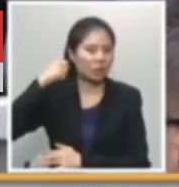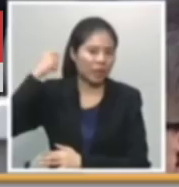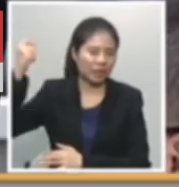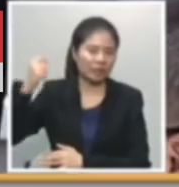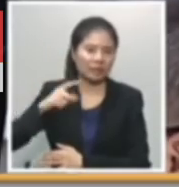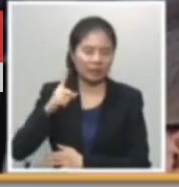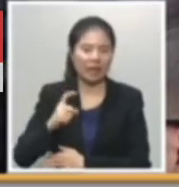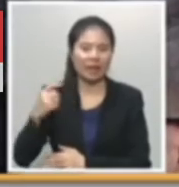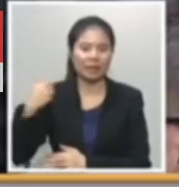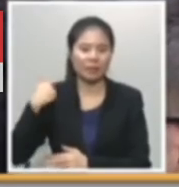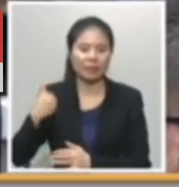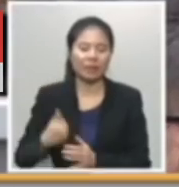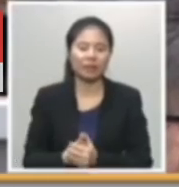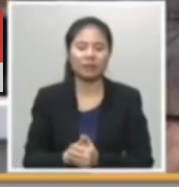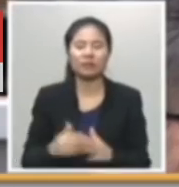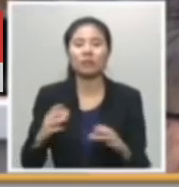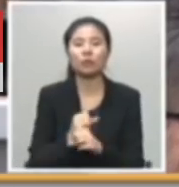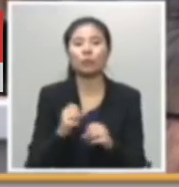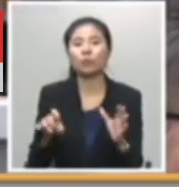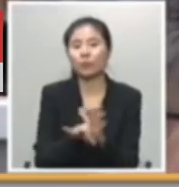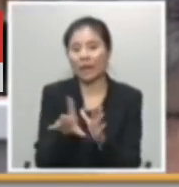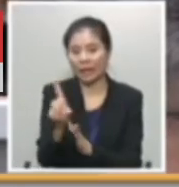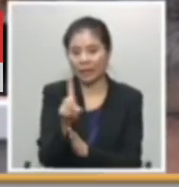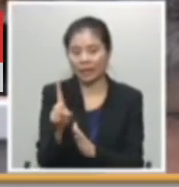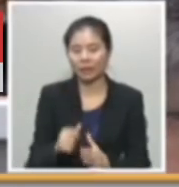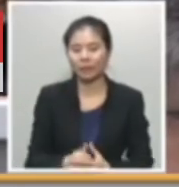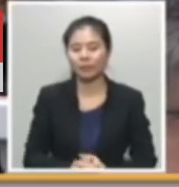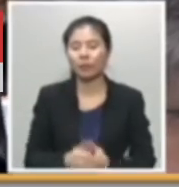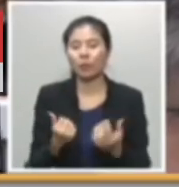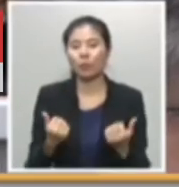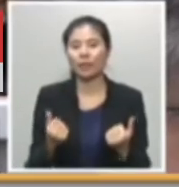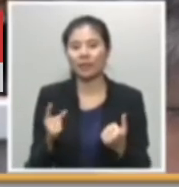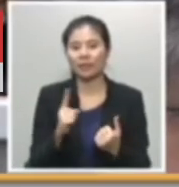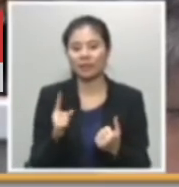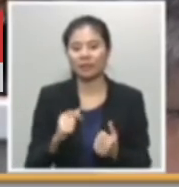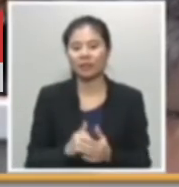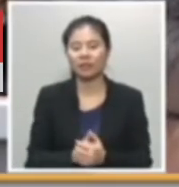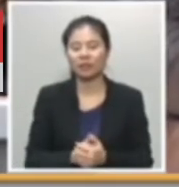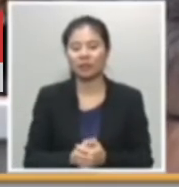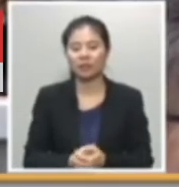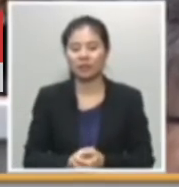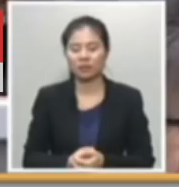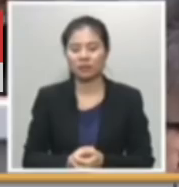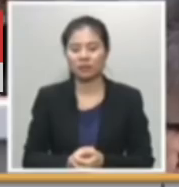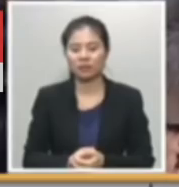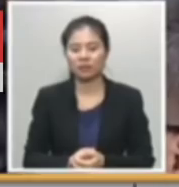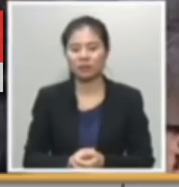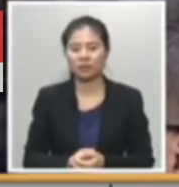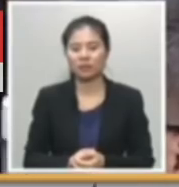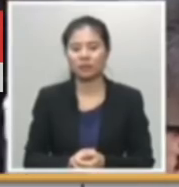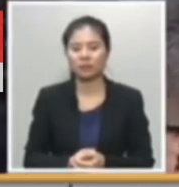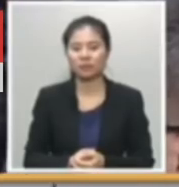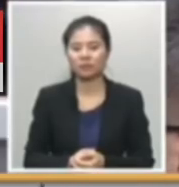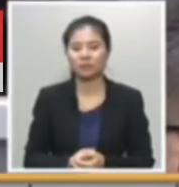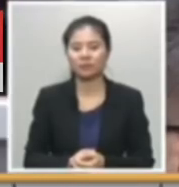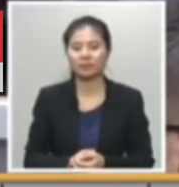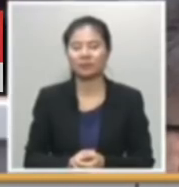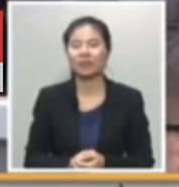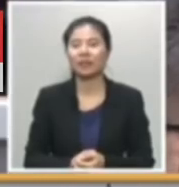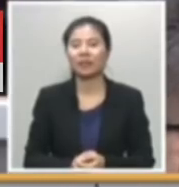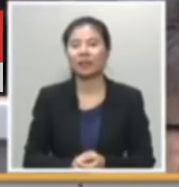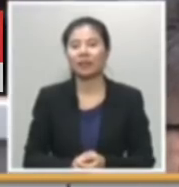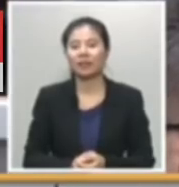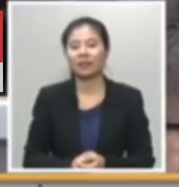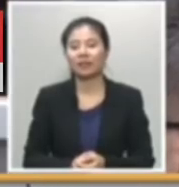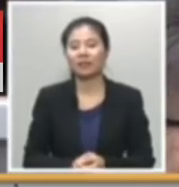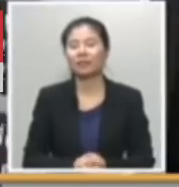ส่วนที่ผมอยากจะบอกสรุปก็คือว่าวันนี้นะครับมีคำทำนายของฤาษีลิงดำนี่เขาก็เซ็นเซอร์ไ